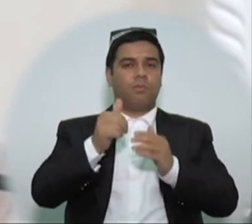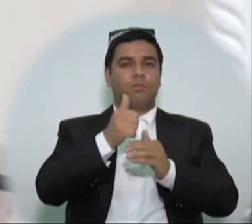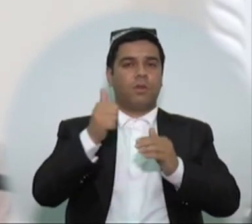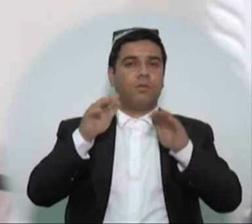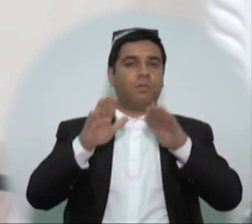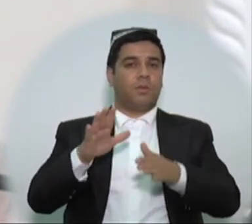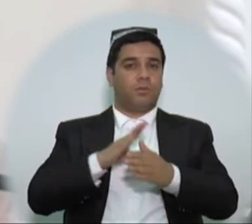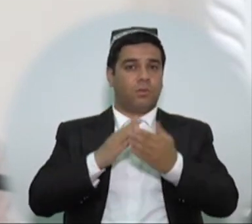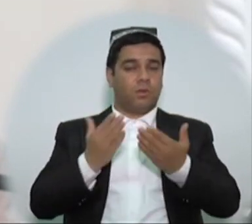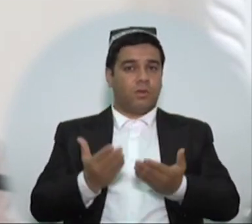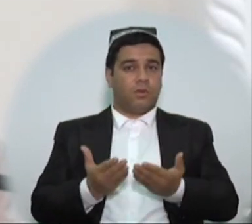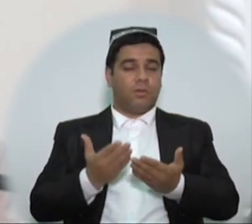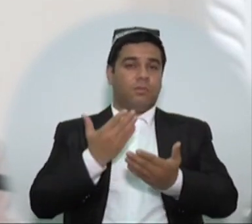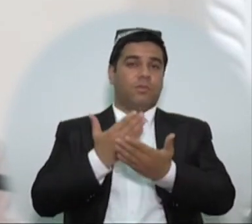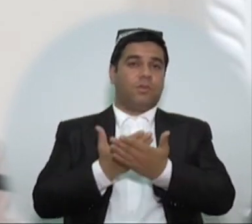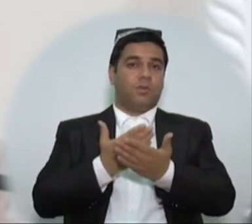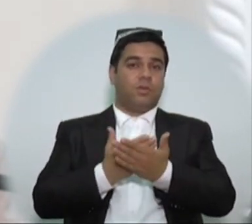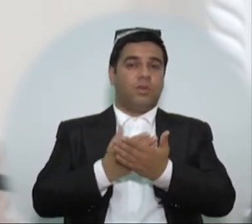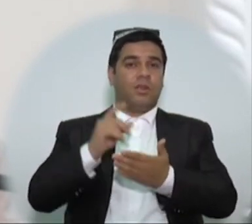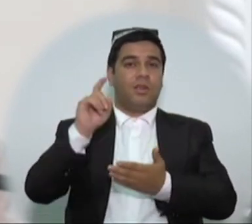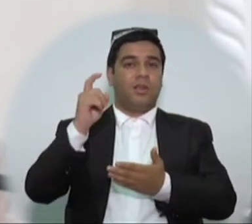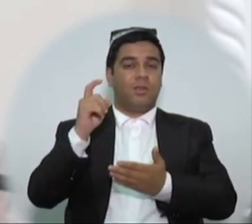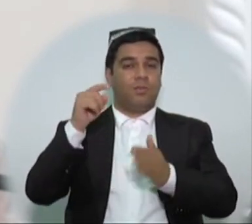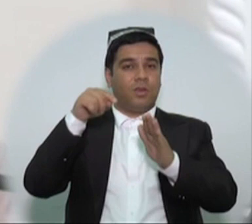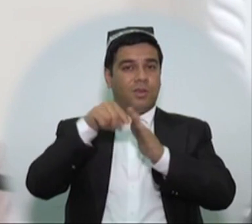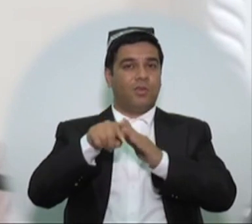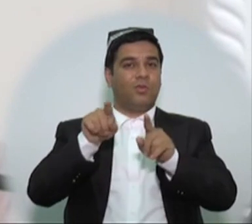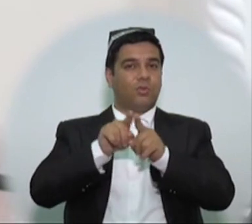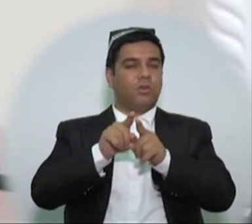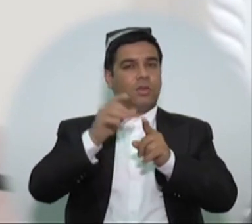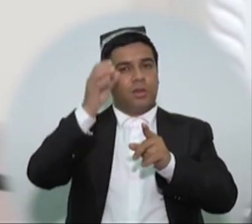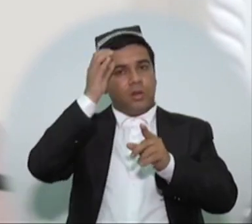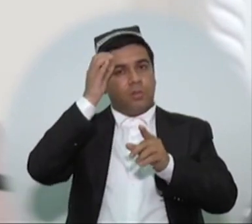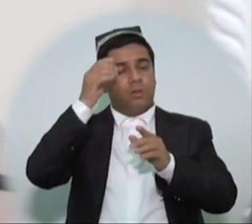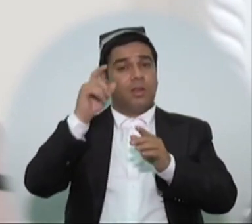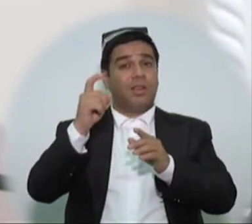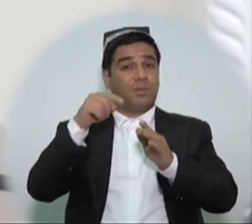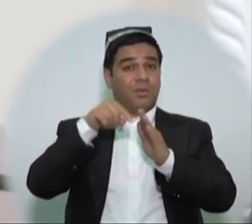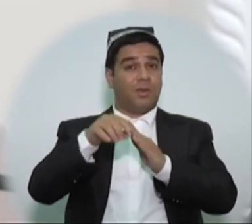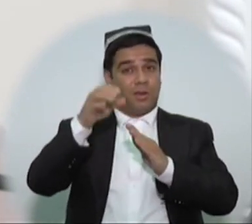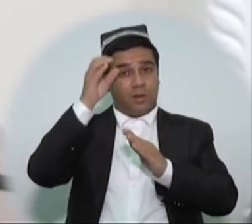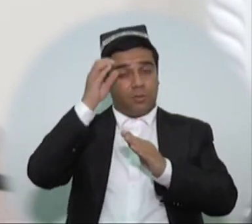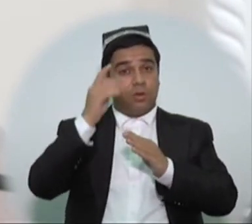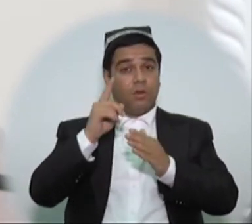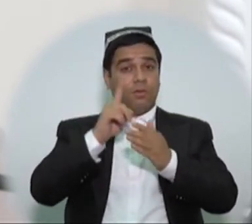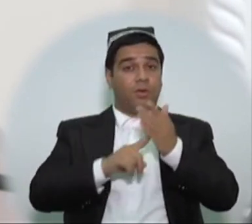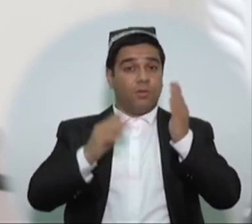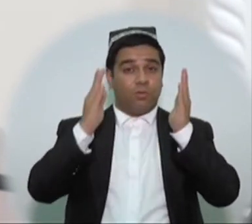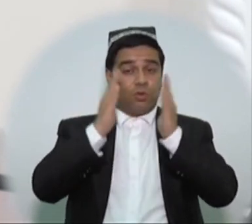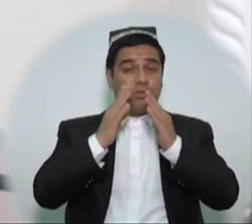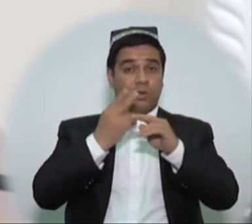bo'ldi. Misol uchun kimyo ilmini olib ko'raylik. Kimyo ilmi musulmonlar kelib